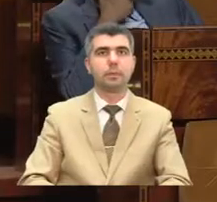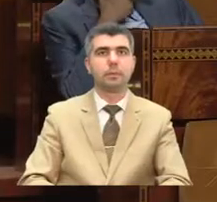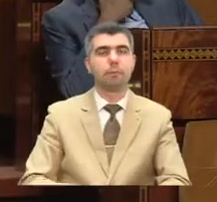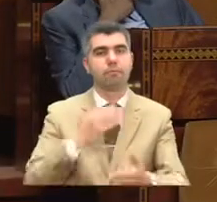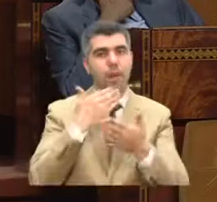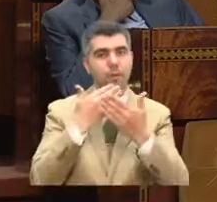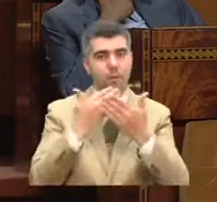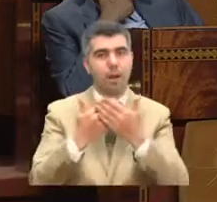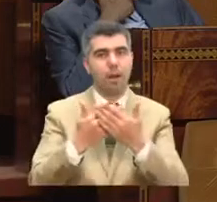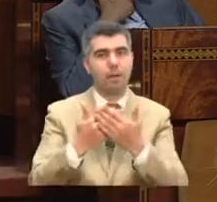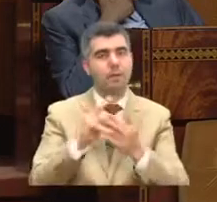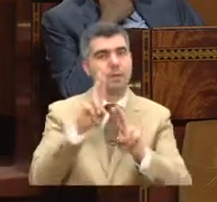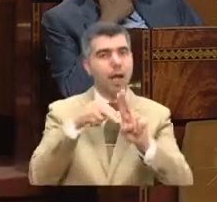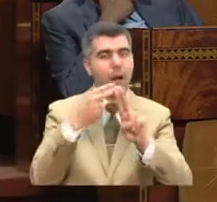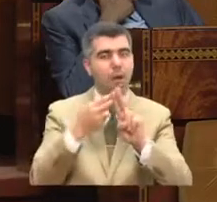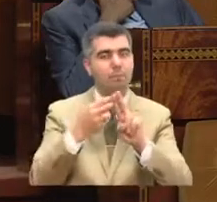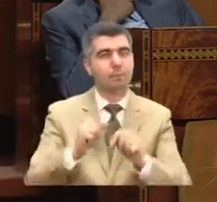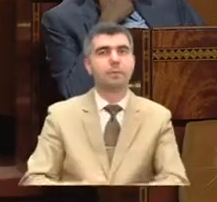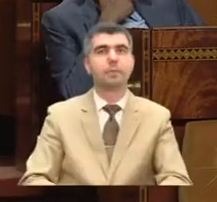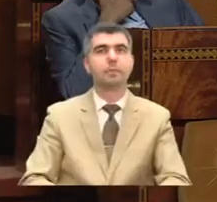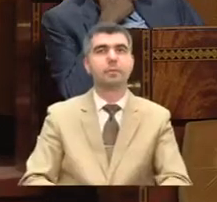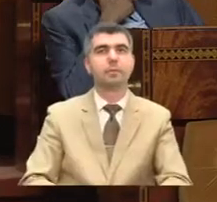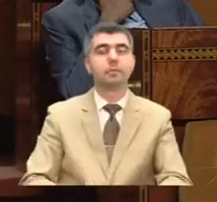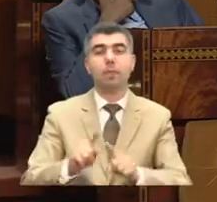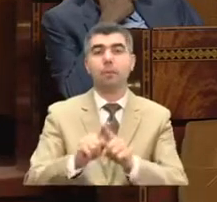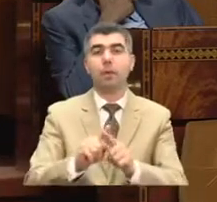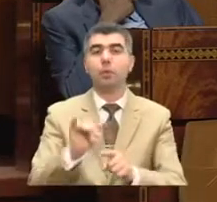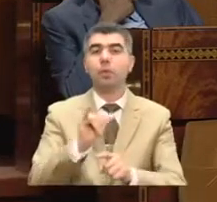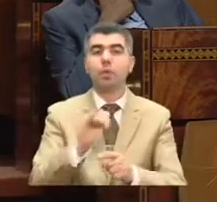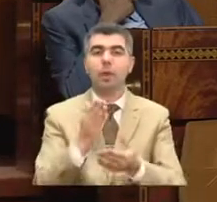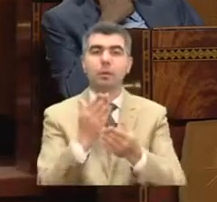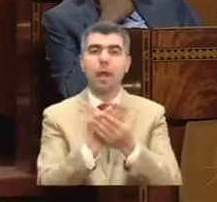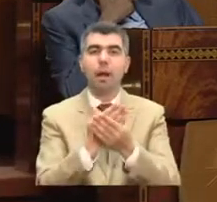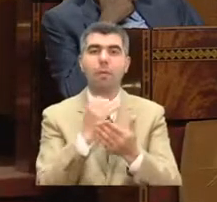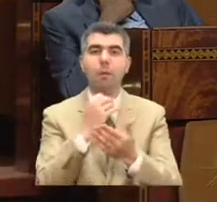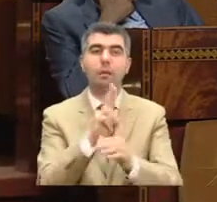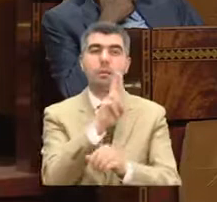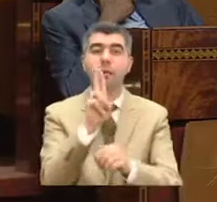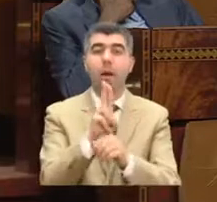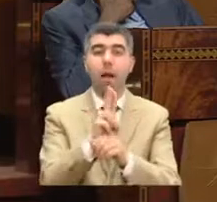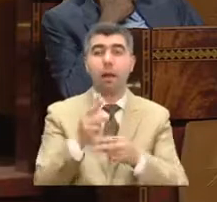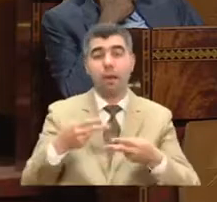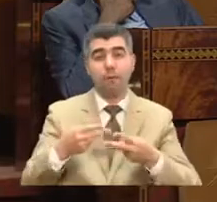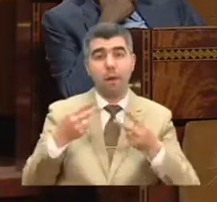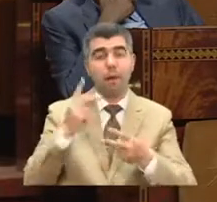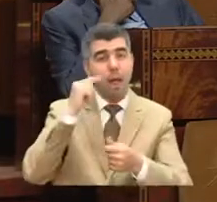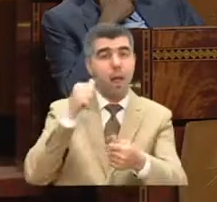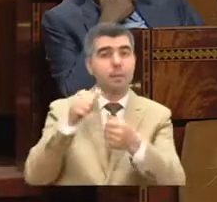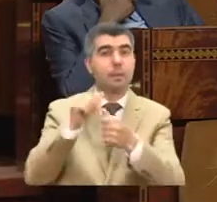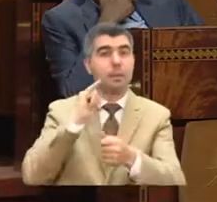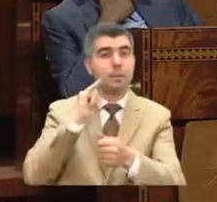مشكورين على جوابكم سيدة الوزيرة، لكن أسباب نزول هذا السؤال الغرض منه هو التذكير بأهمية